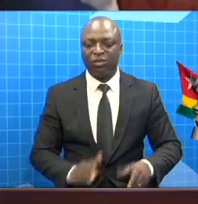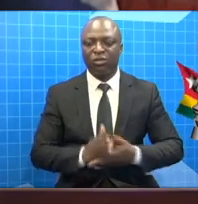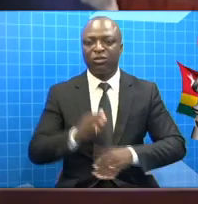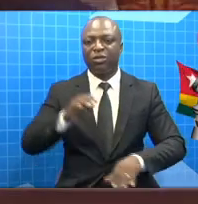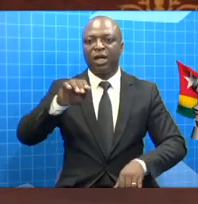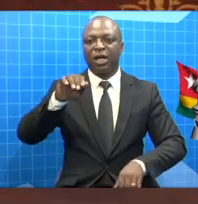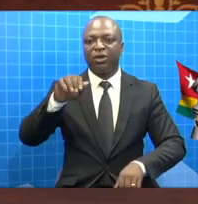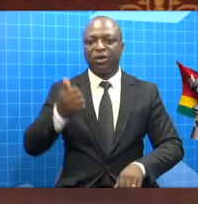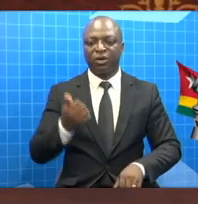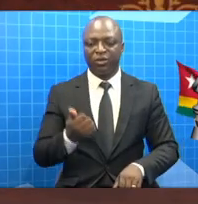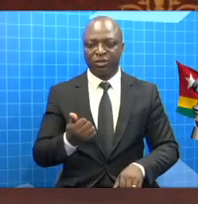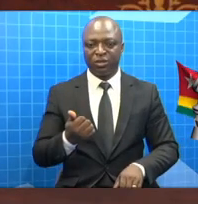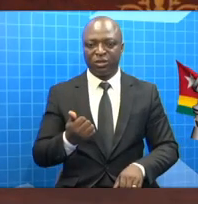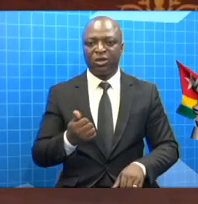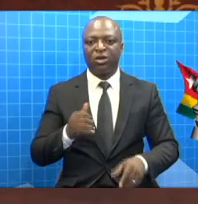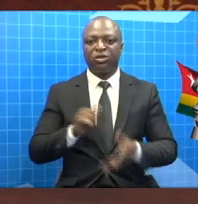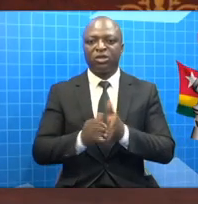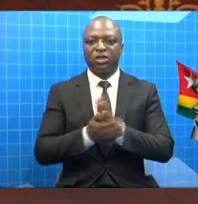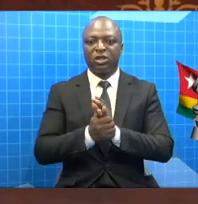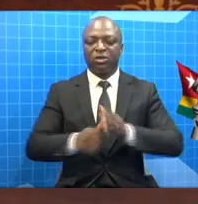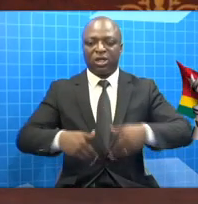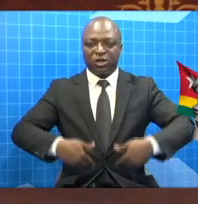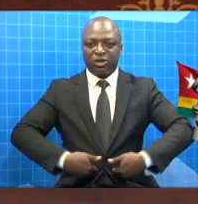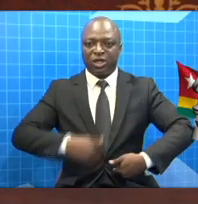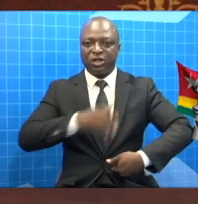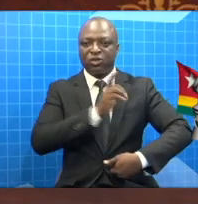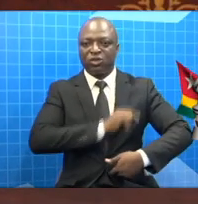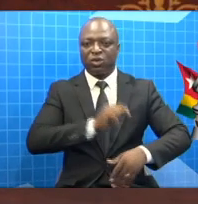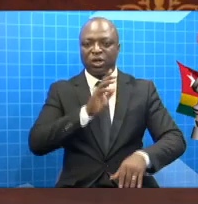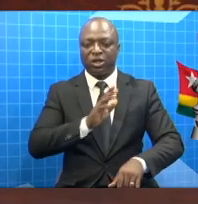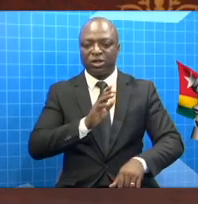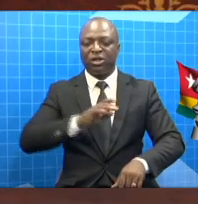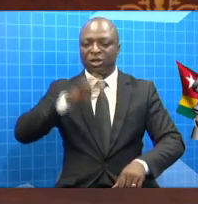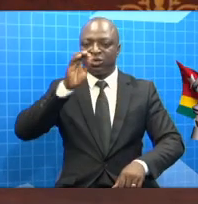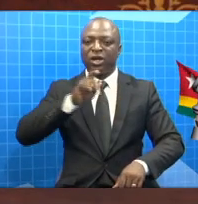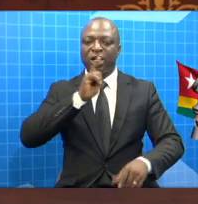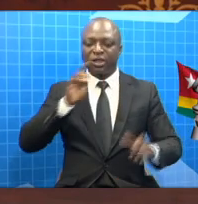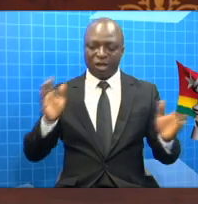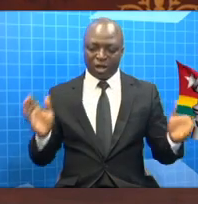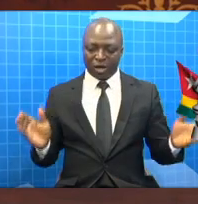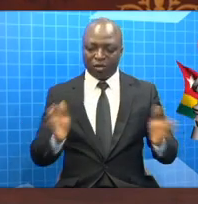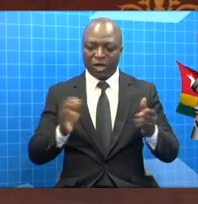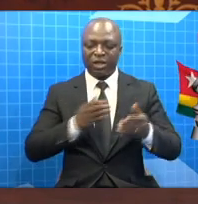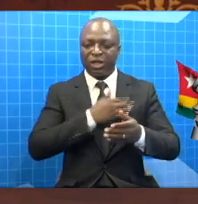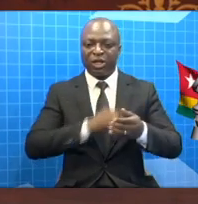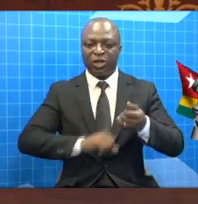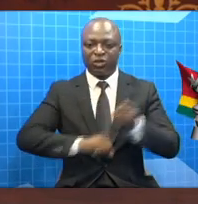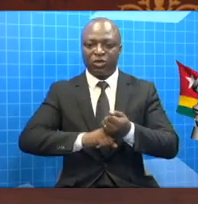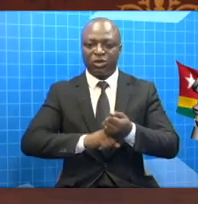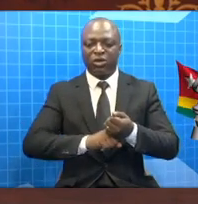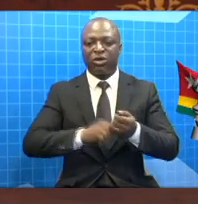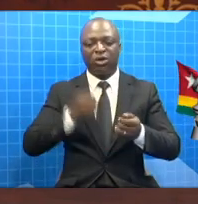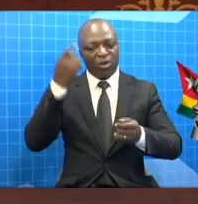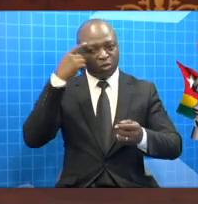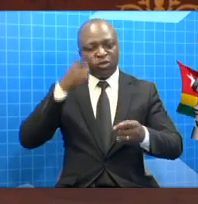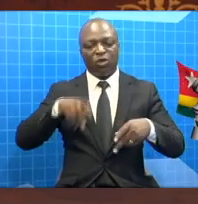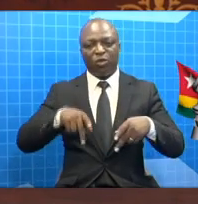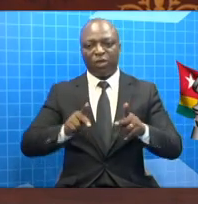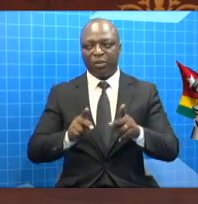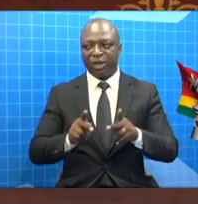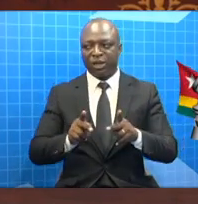ailleurs, le dynamisme de la jeunesse togolaise doit être encouragé et soutenu afin de lui